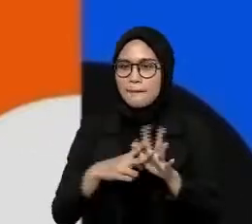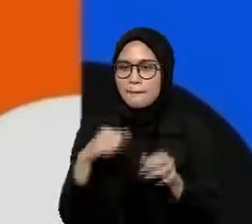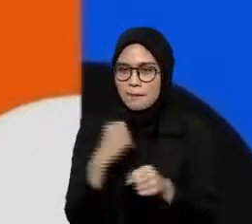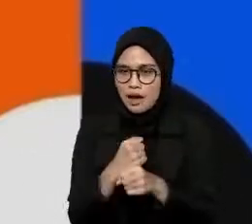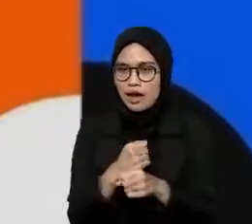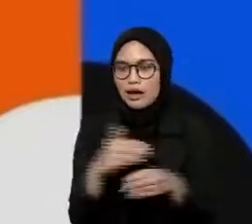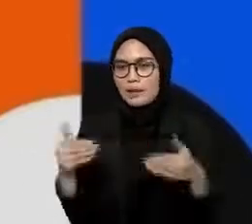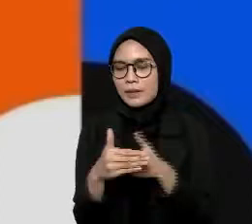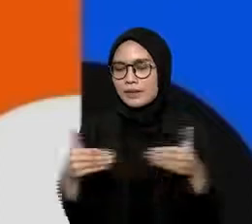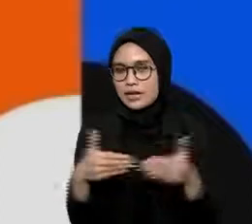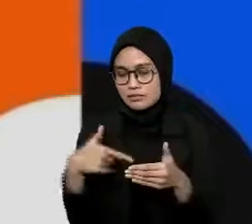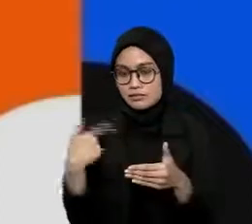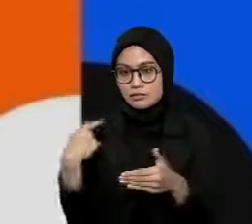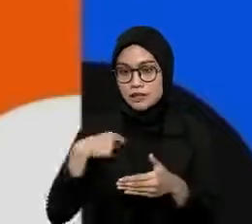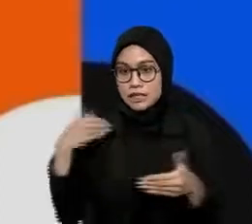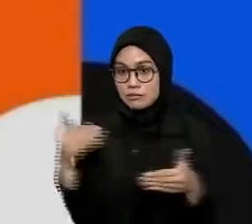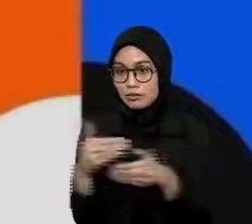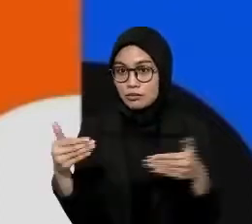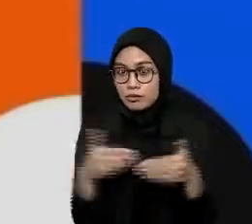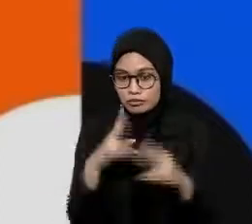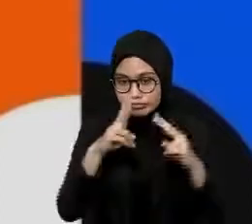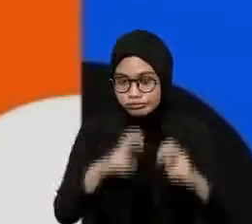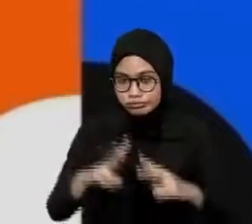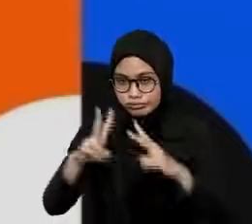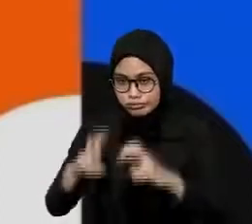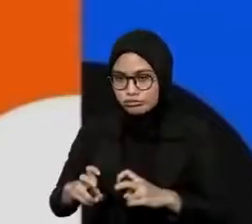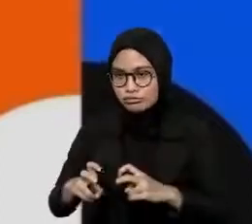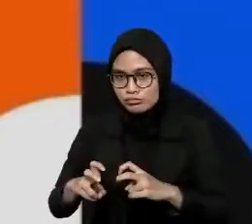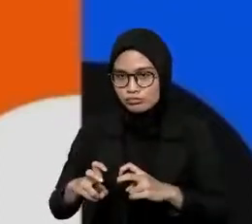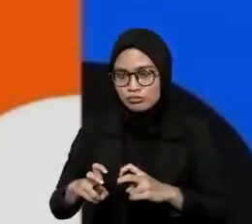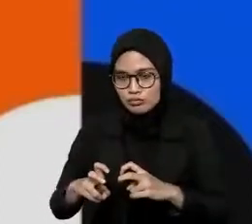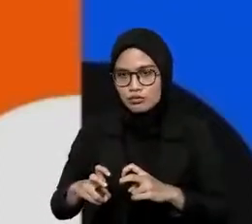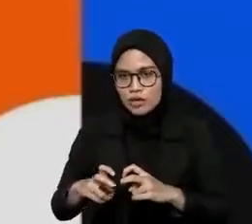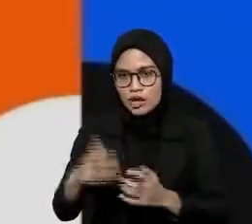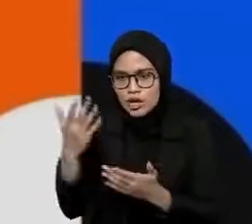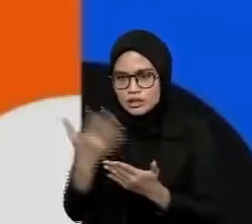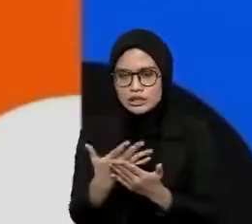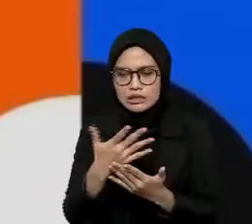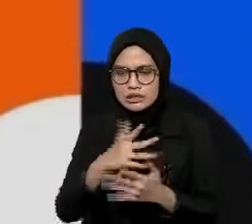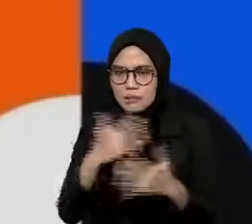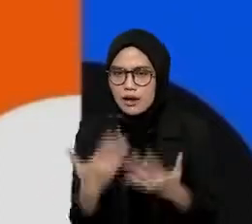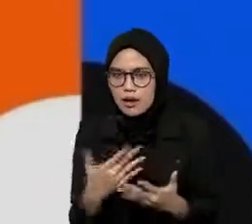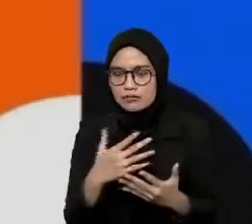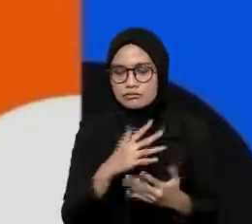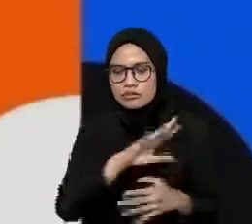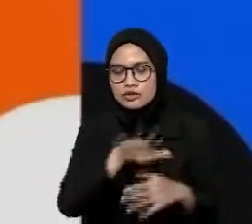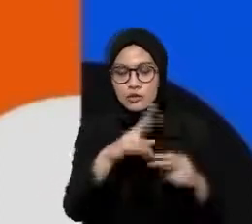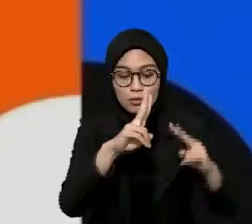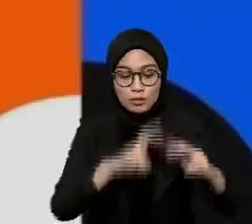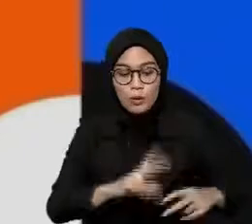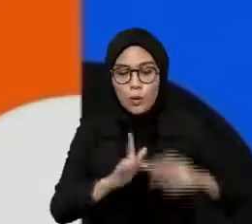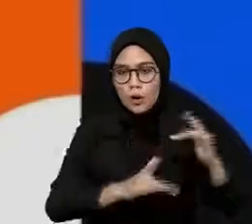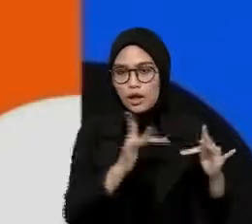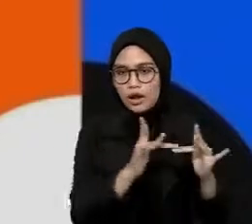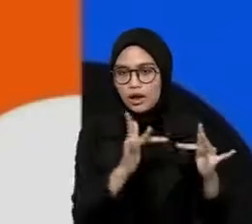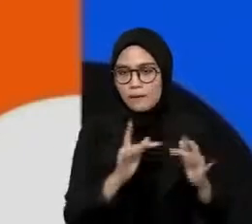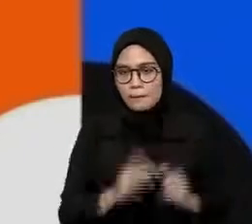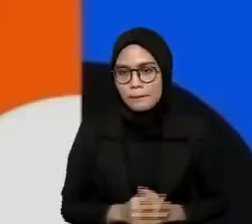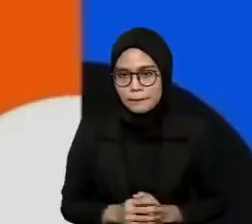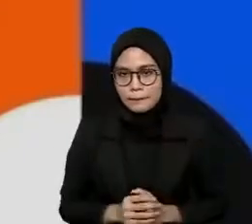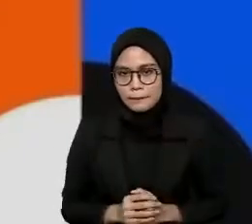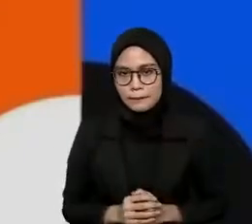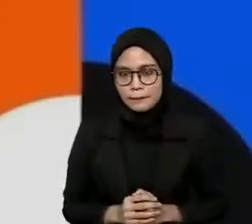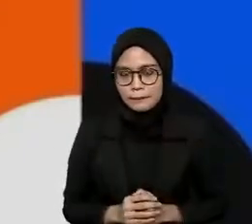oleh 49.000 responden secara nasional dan dilakukan secara online. Adapun wilayah yang paling